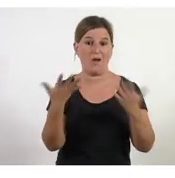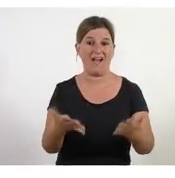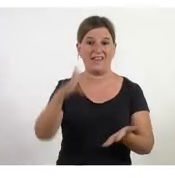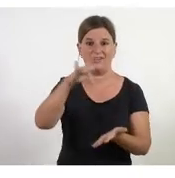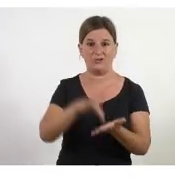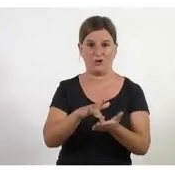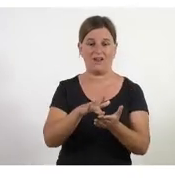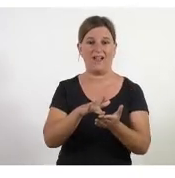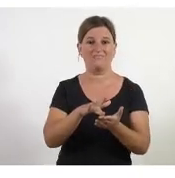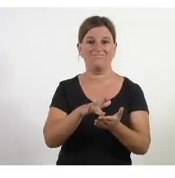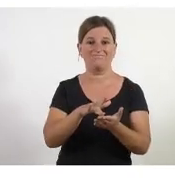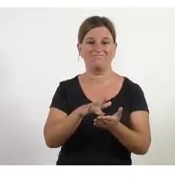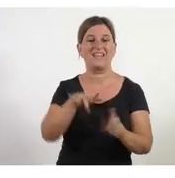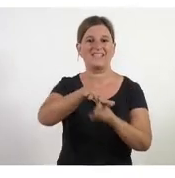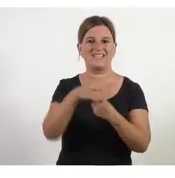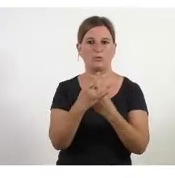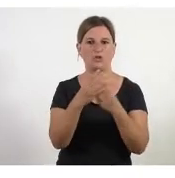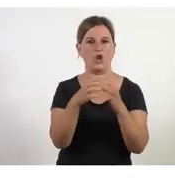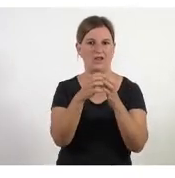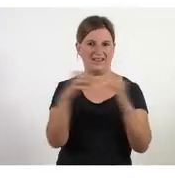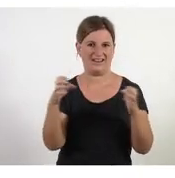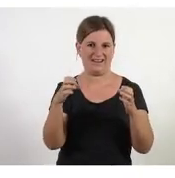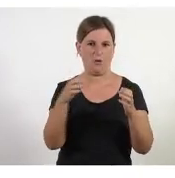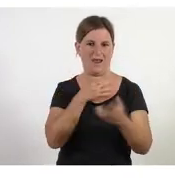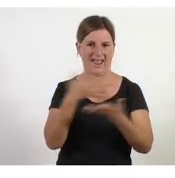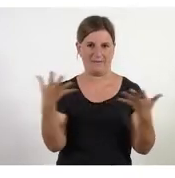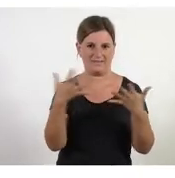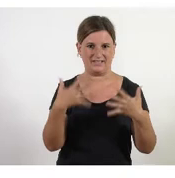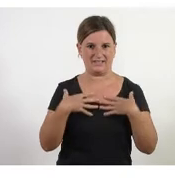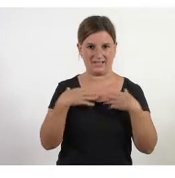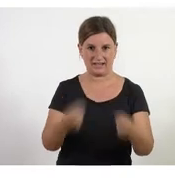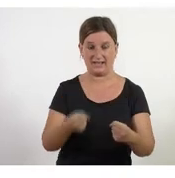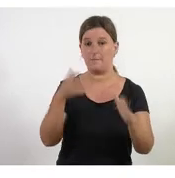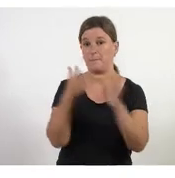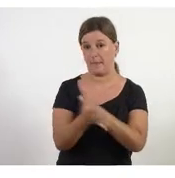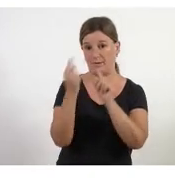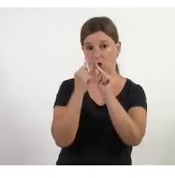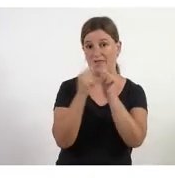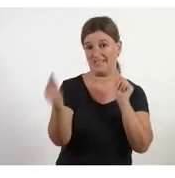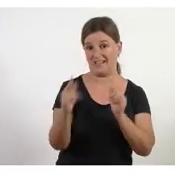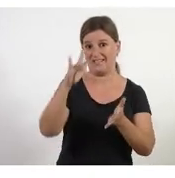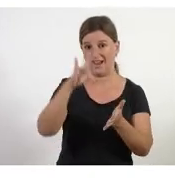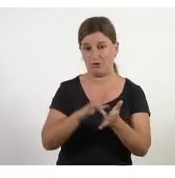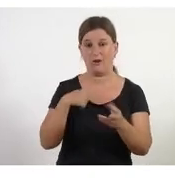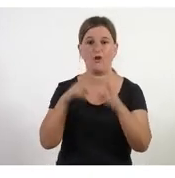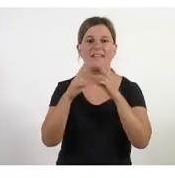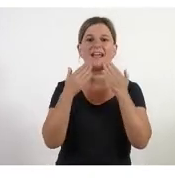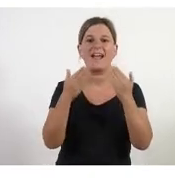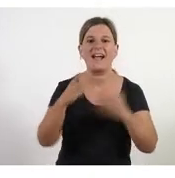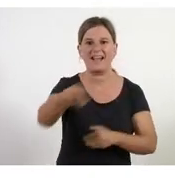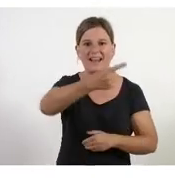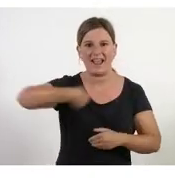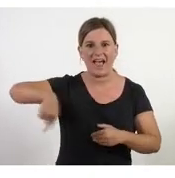trobem i l'hem hagut de fer en línia. Per tant, us agraïm a totes i tots que estigueu aquí, que feu l'esforç de